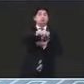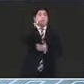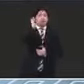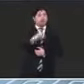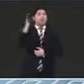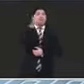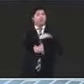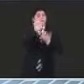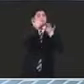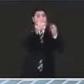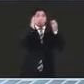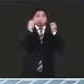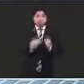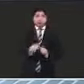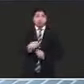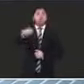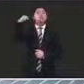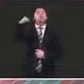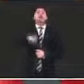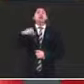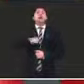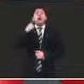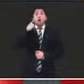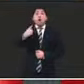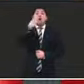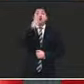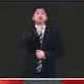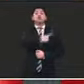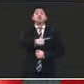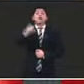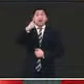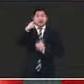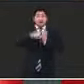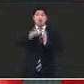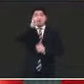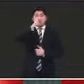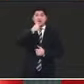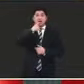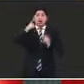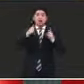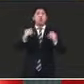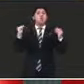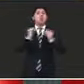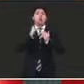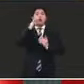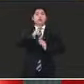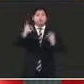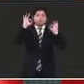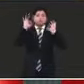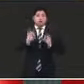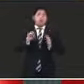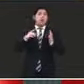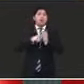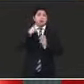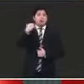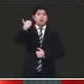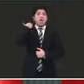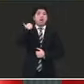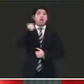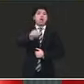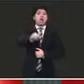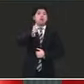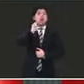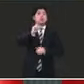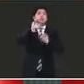yararlanmıştır Şimdi de Cumhuriyetimizin 100 yılına atıfla başlattığımız yeni bir kredi